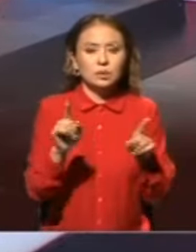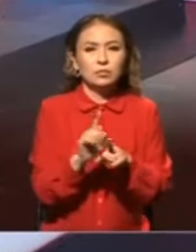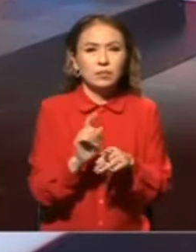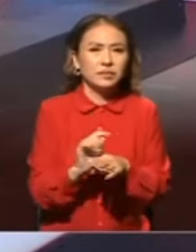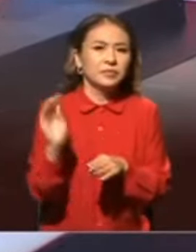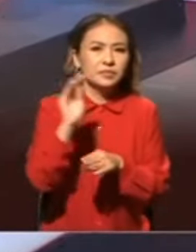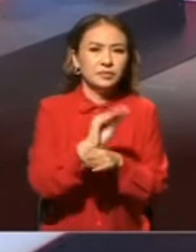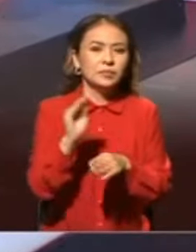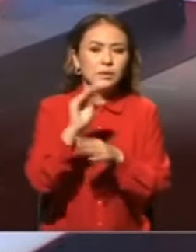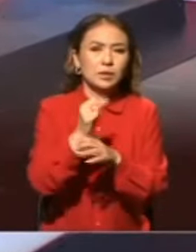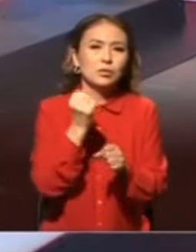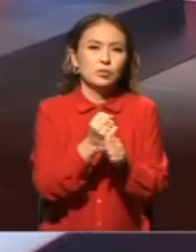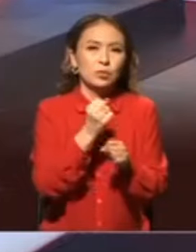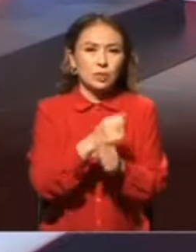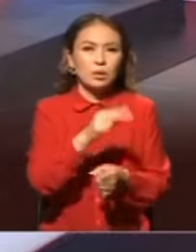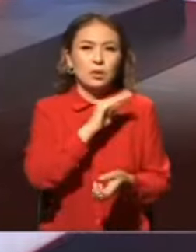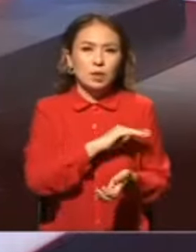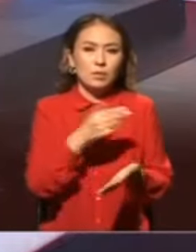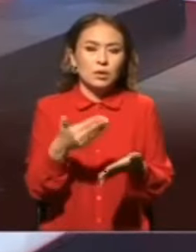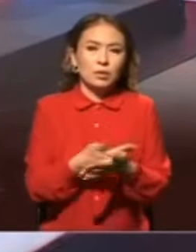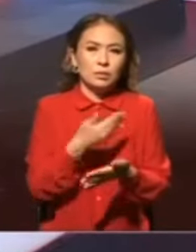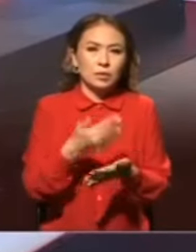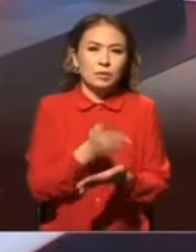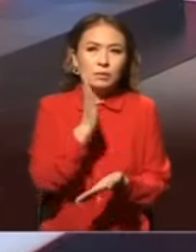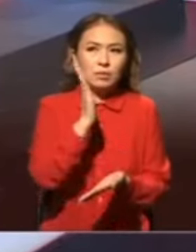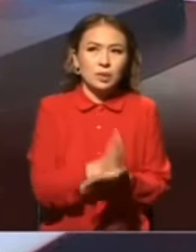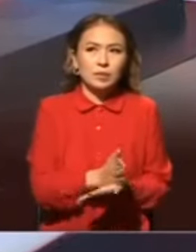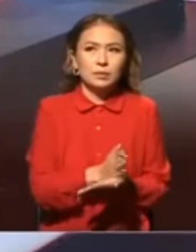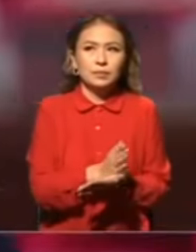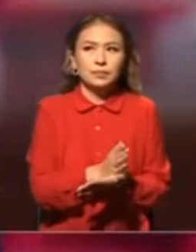ондай істелініп жатқан жаңалықтар өте көп.